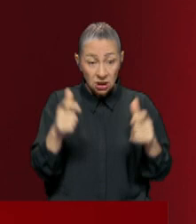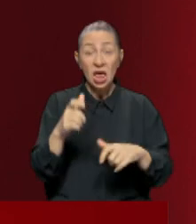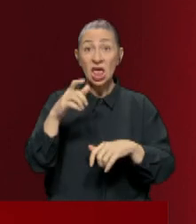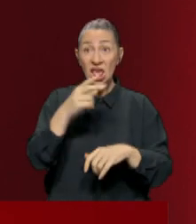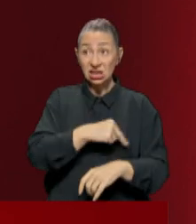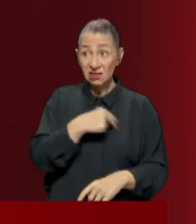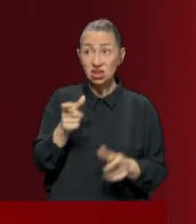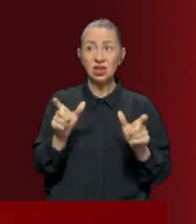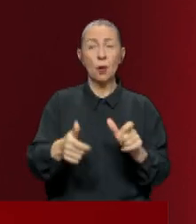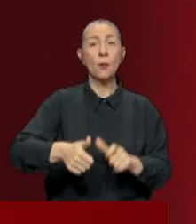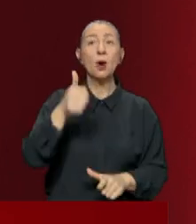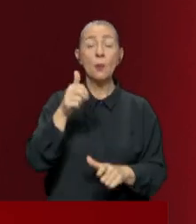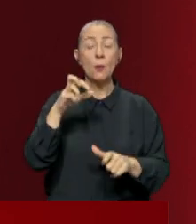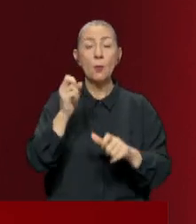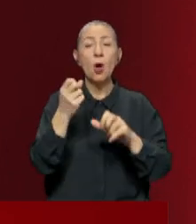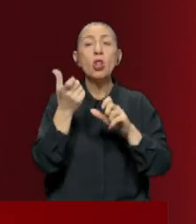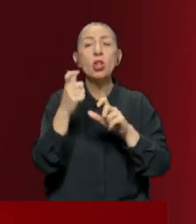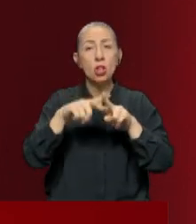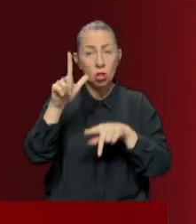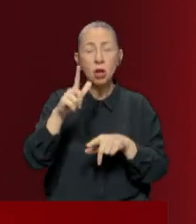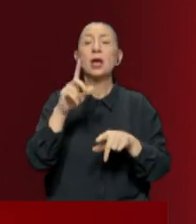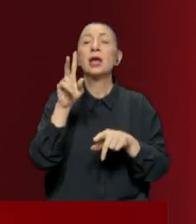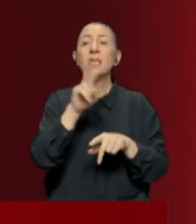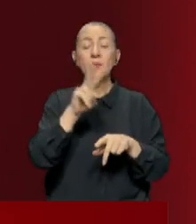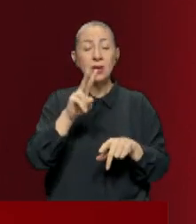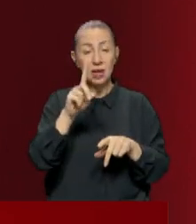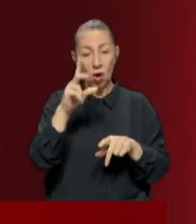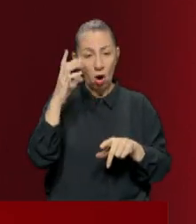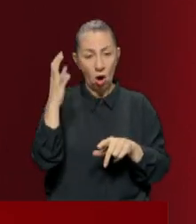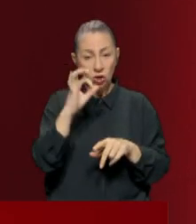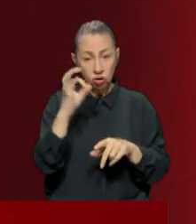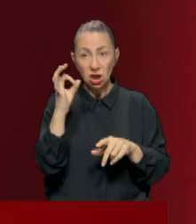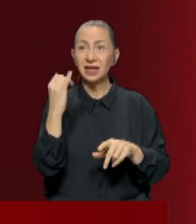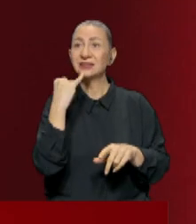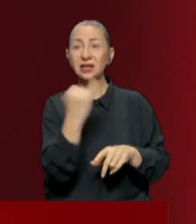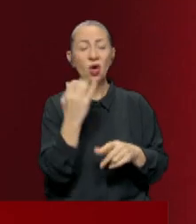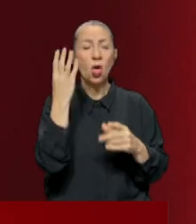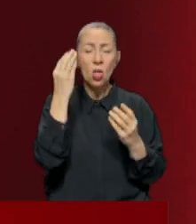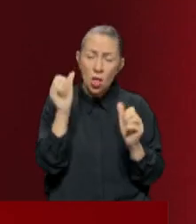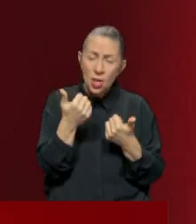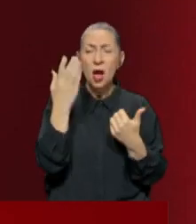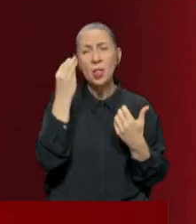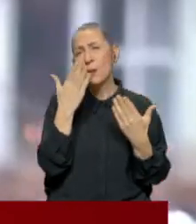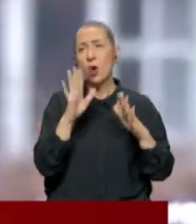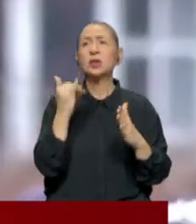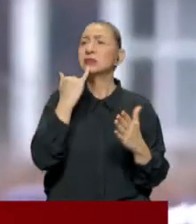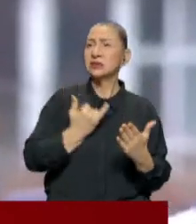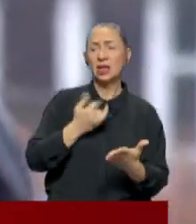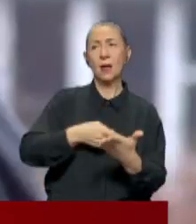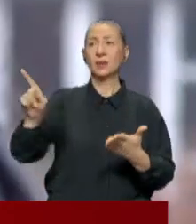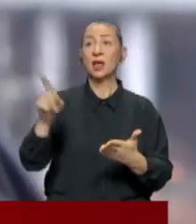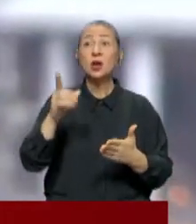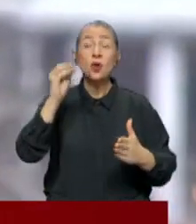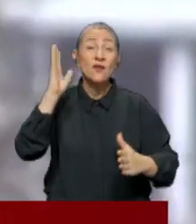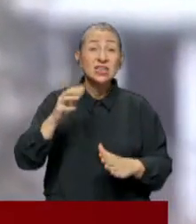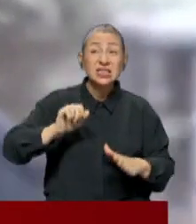İsveç Savunma Bakanı'nın Paul Johnson'un Türkiye'ye 27 Ocak'ta yapacağı ziyaretin önemi de anlamında kalmadı. Bu nedenle bir ziyaret iptal ettik. İsveç'te